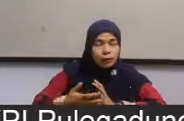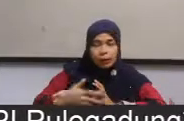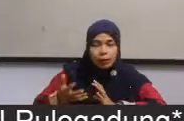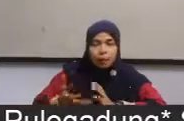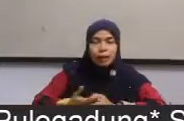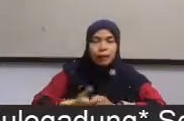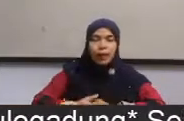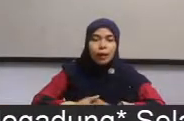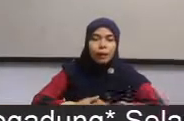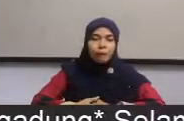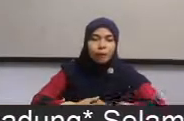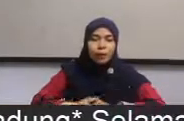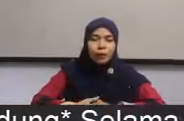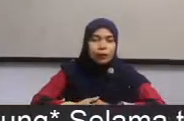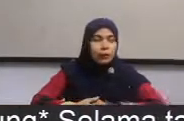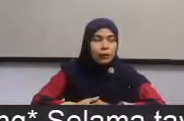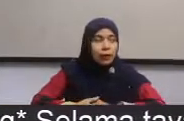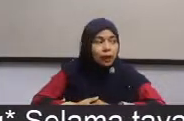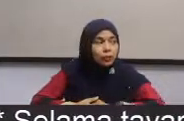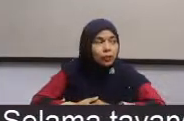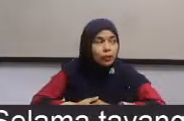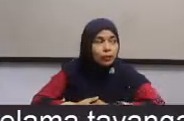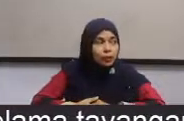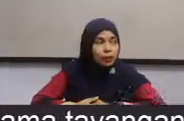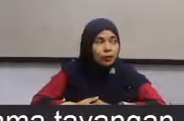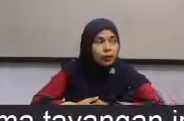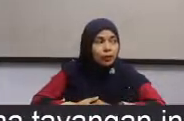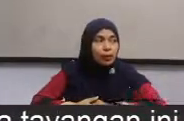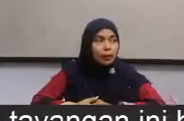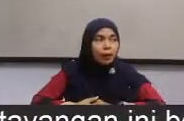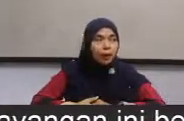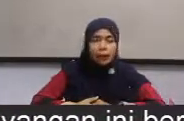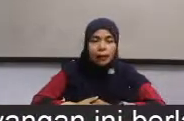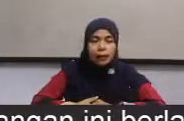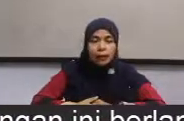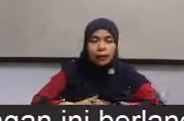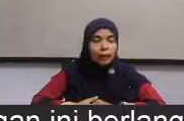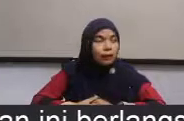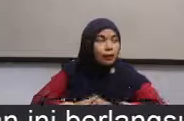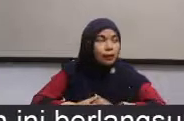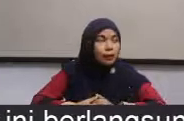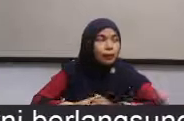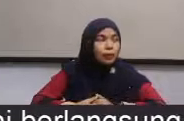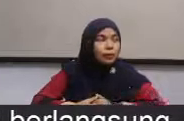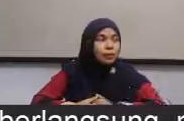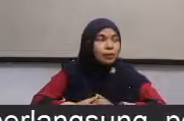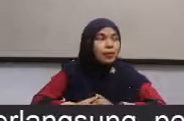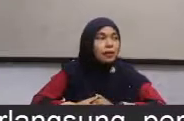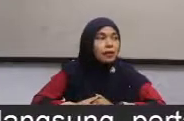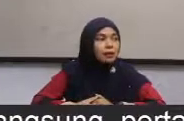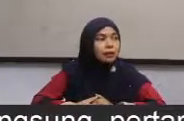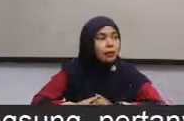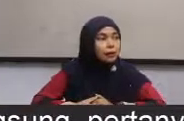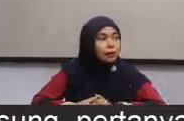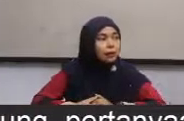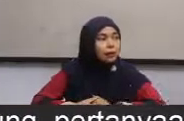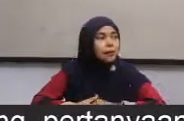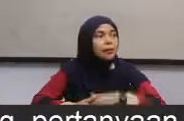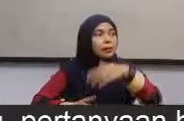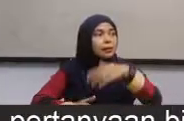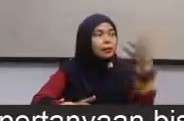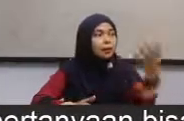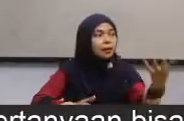negara-negara lain tahu standar yang dipakai di Indonesia sama atau enggak